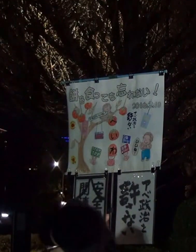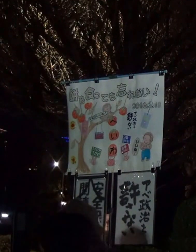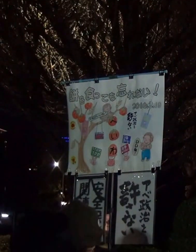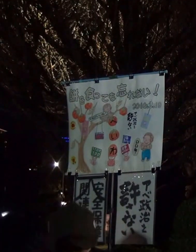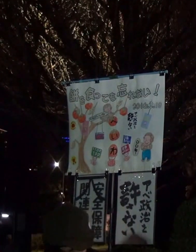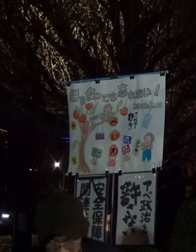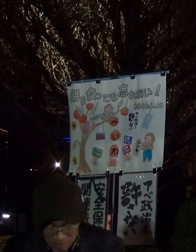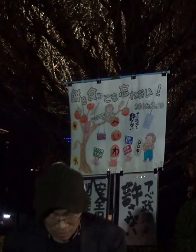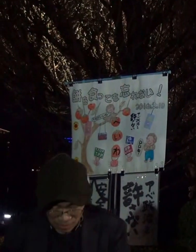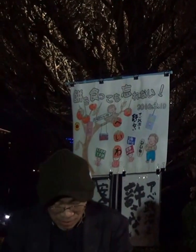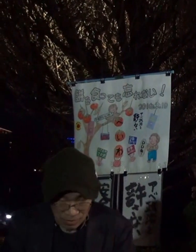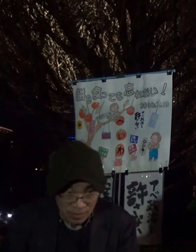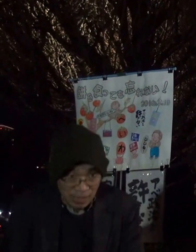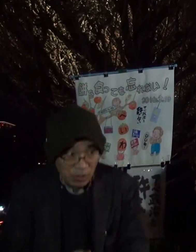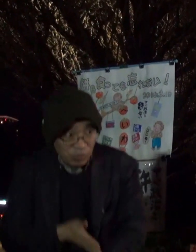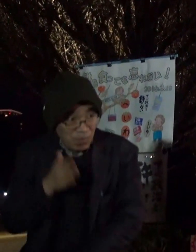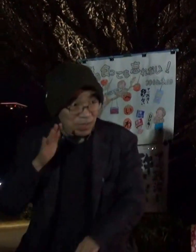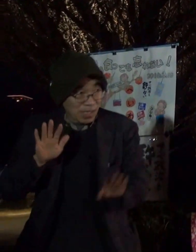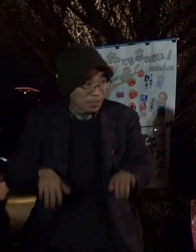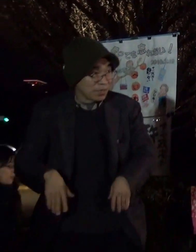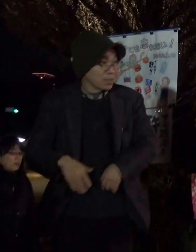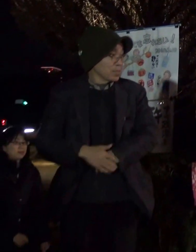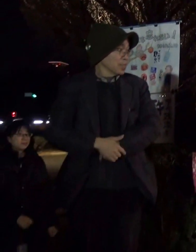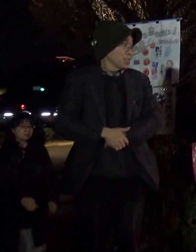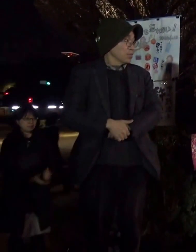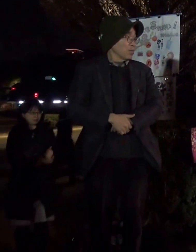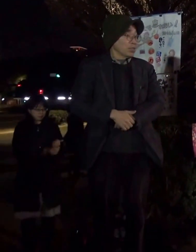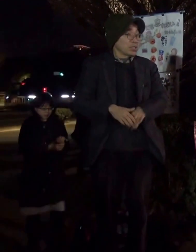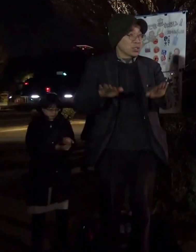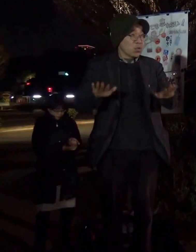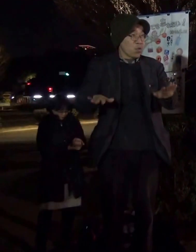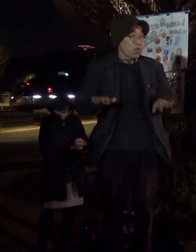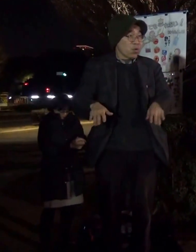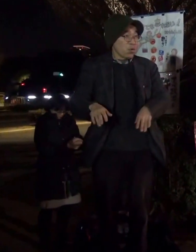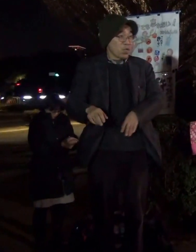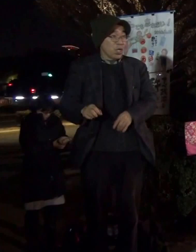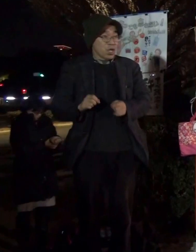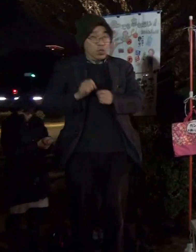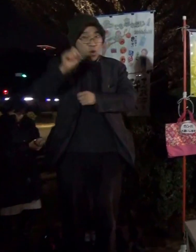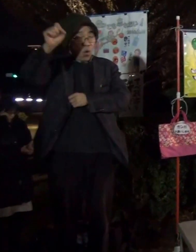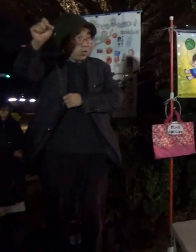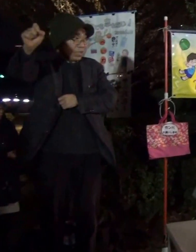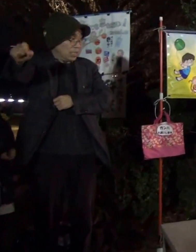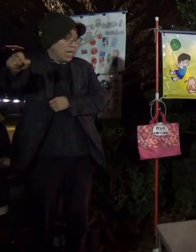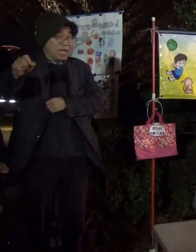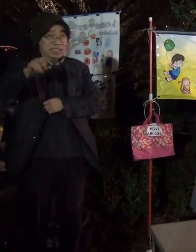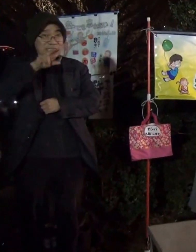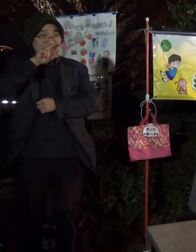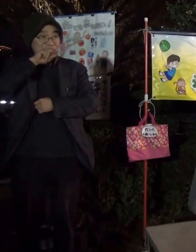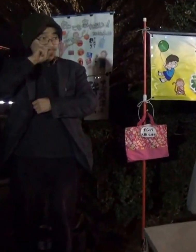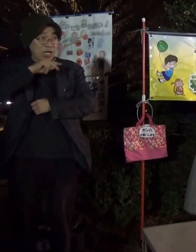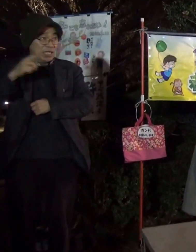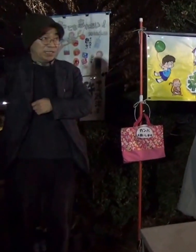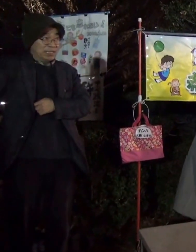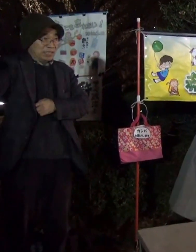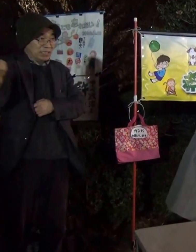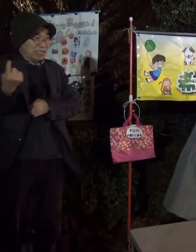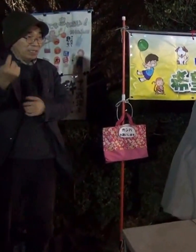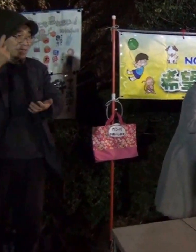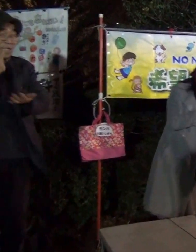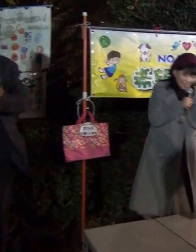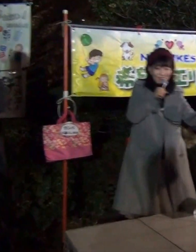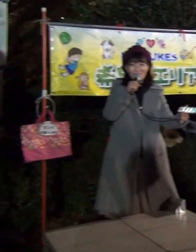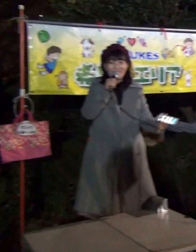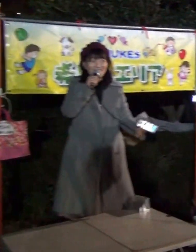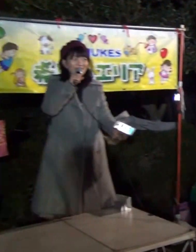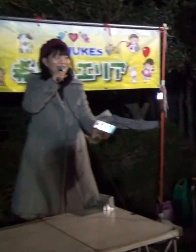はい、ありがとうございました。 岐阜から。 では今日はですね、遠く岐阜からはい、参加してくださ